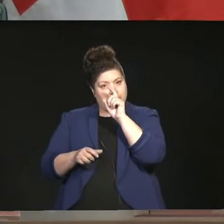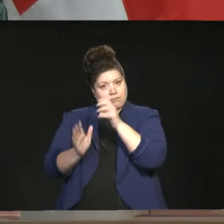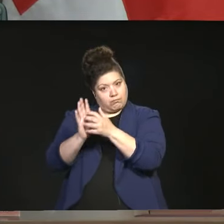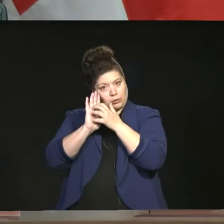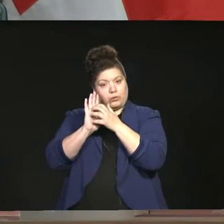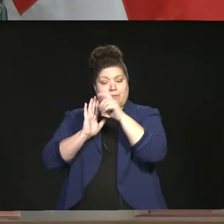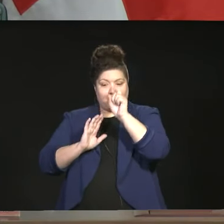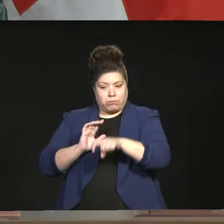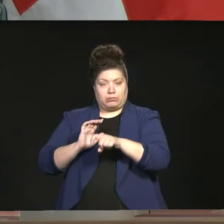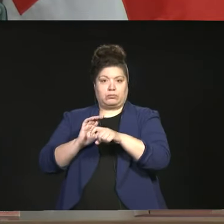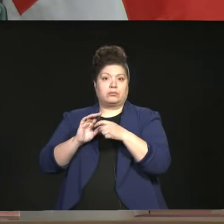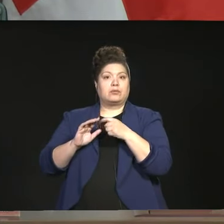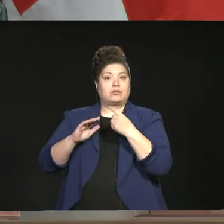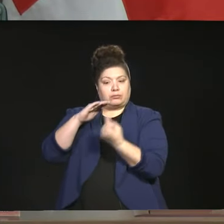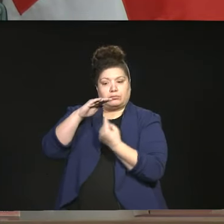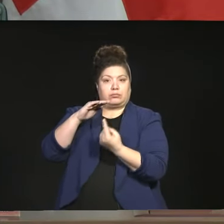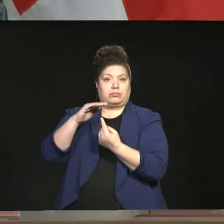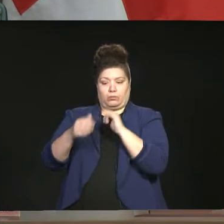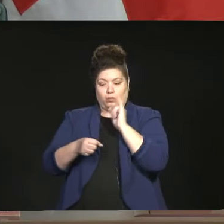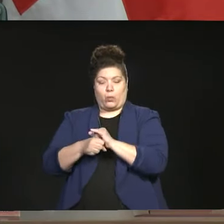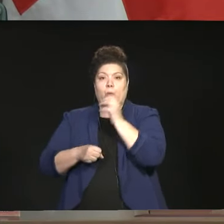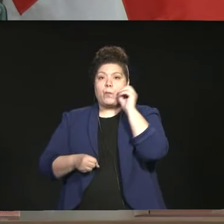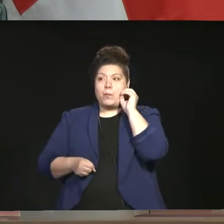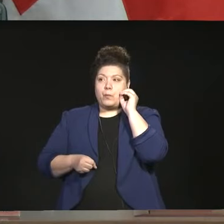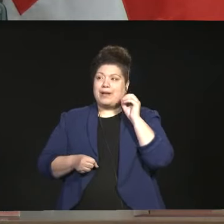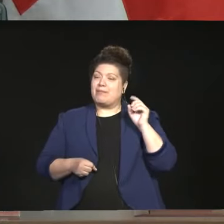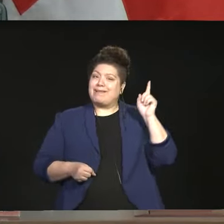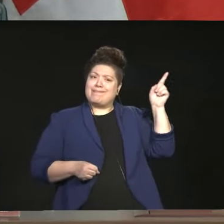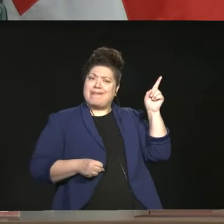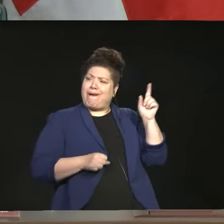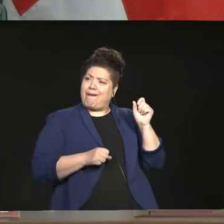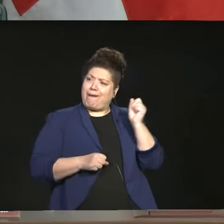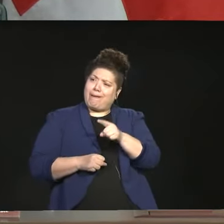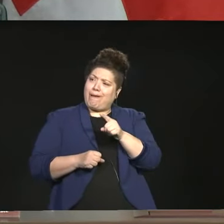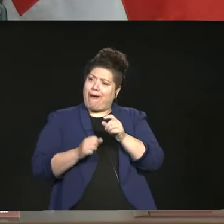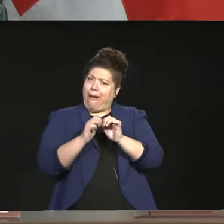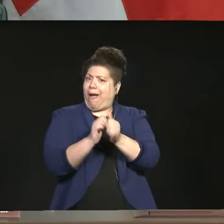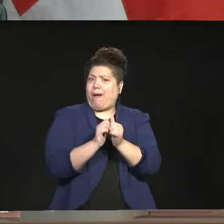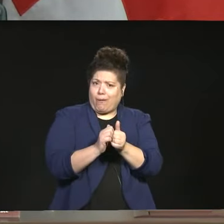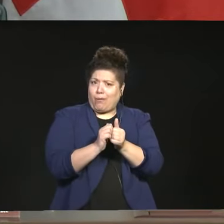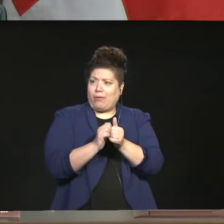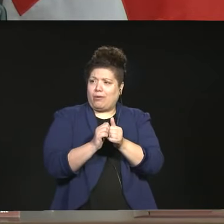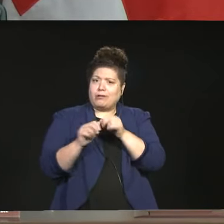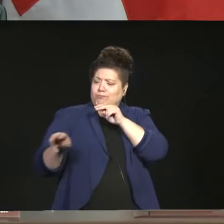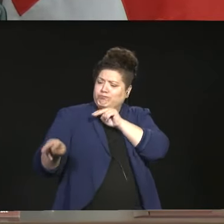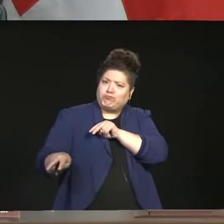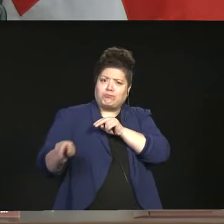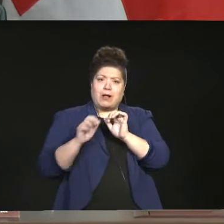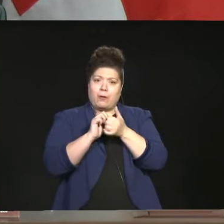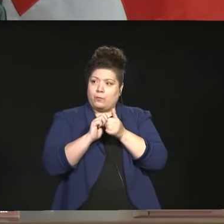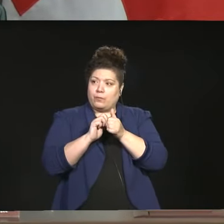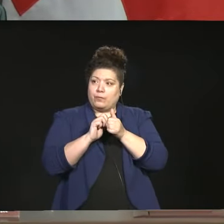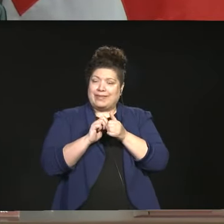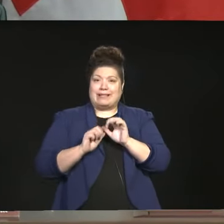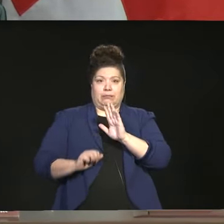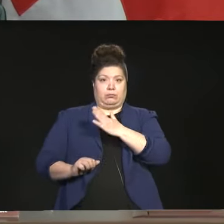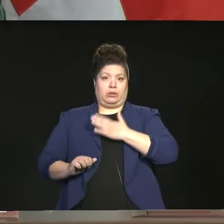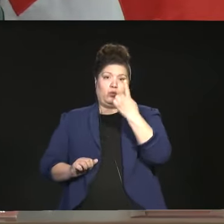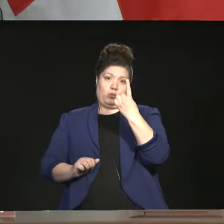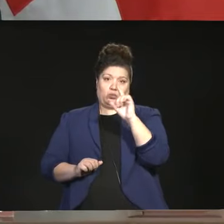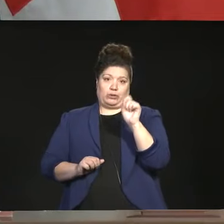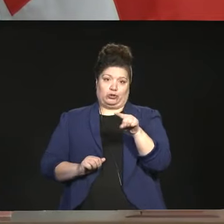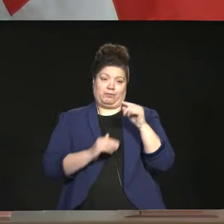mécanisme? Une question en suivi, s'il te plaît, par équité pour les collègues. Operator, next question, please. Thank you, merci. The